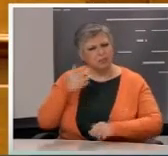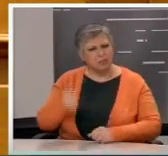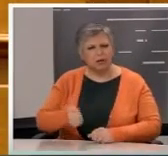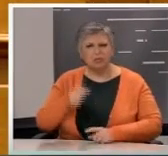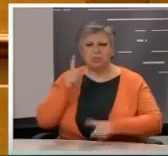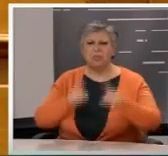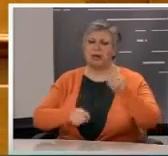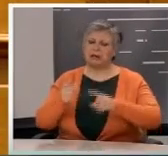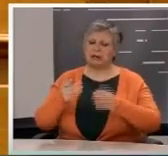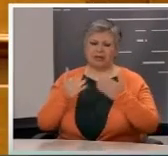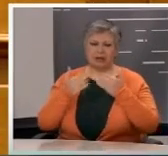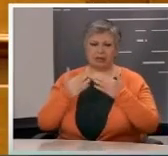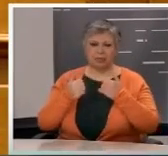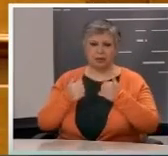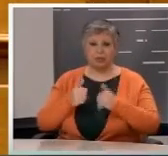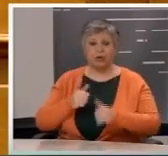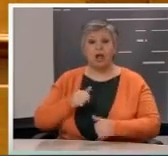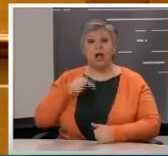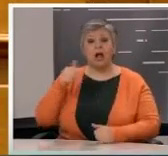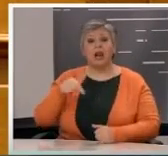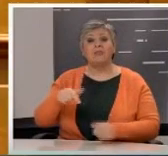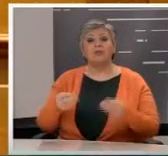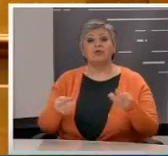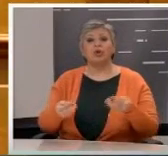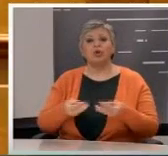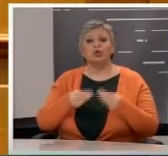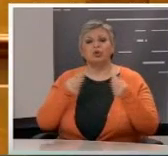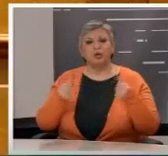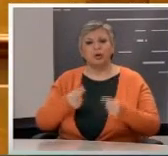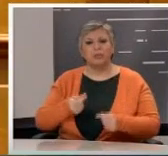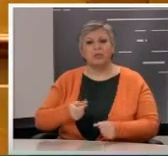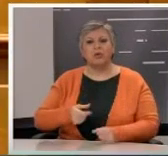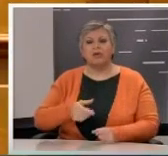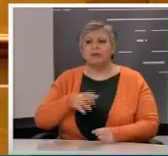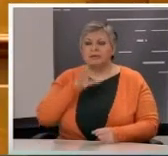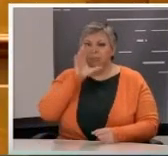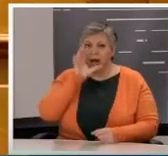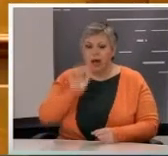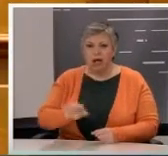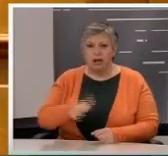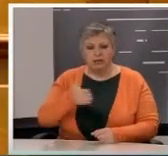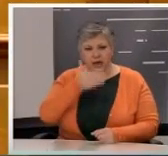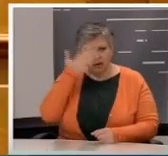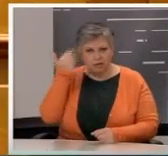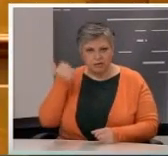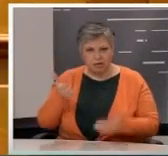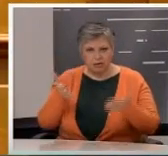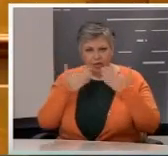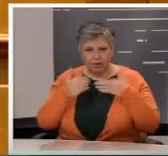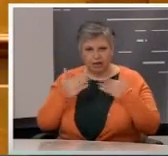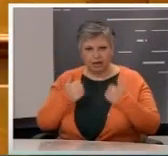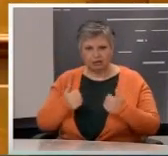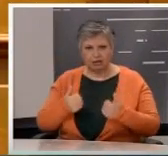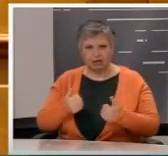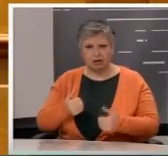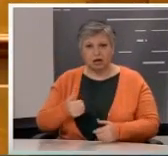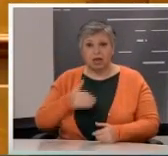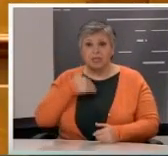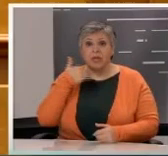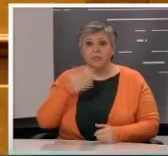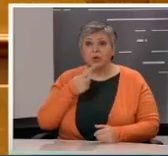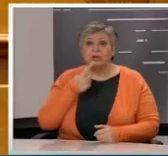σου, είναι στην κυριολεξία η πιο άγονη και ανήθικη στάση την οποία μπορεί κανείς να υιοθετήσει. Και